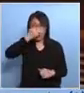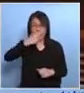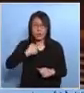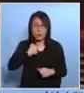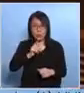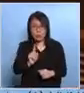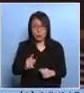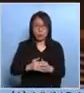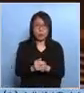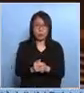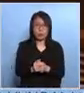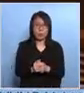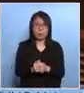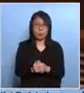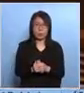一個什麼的